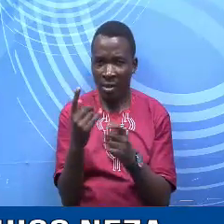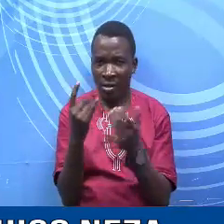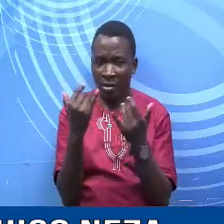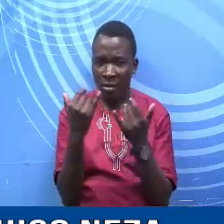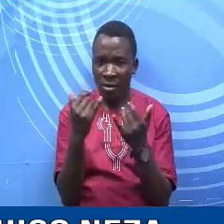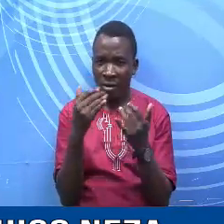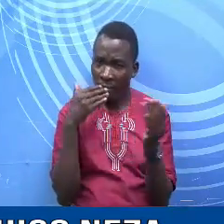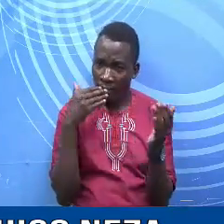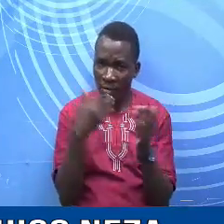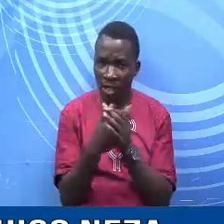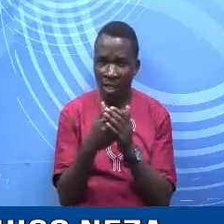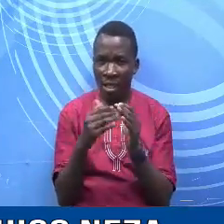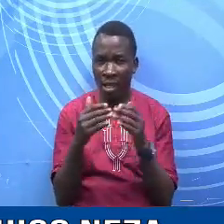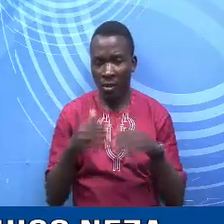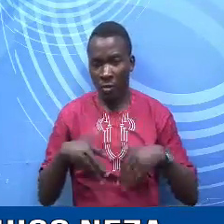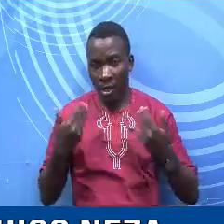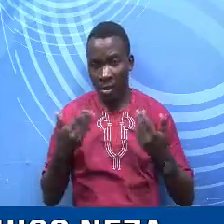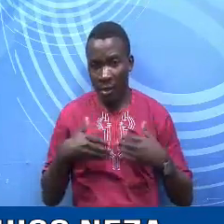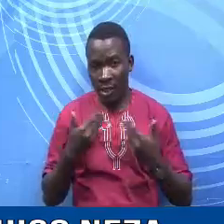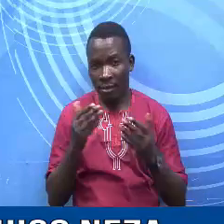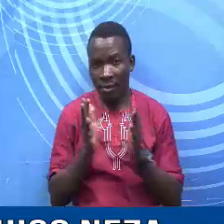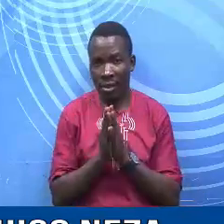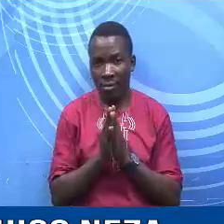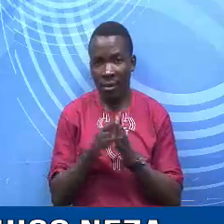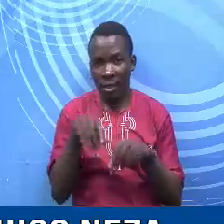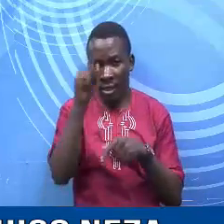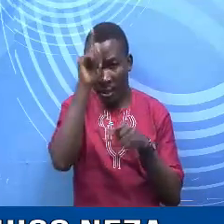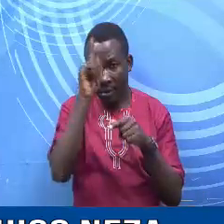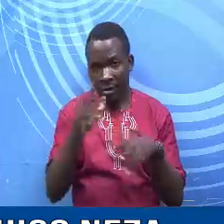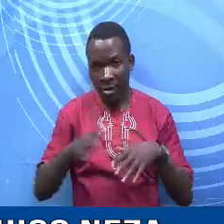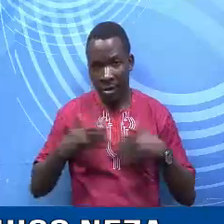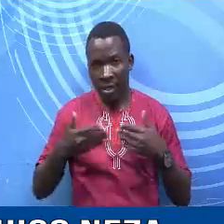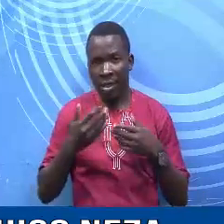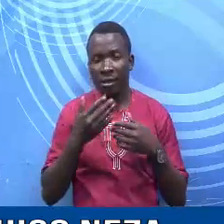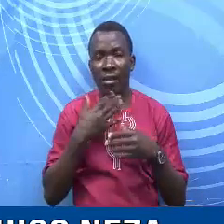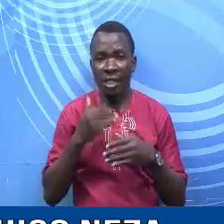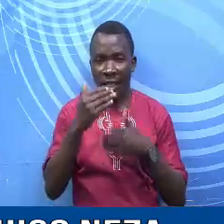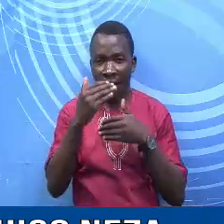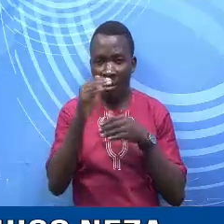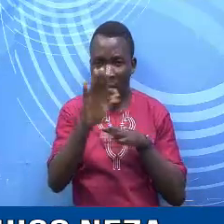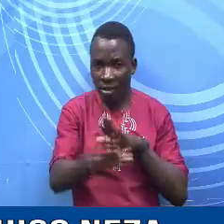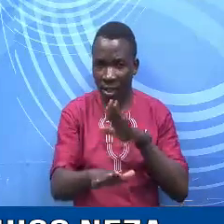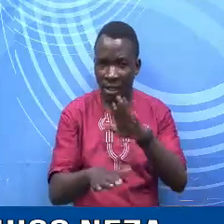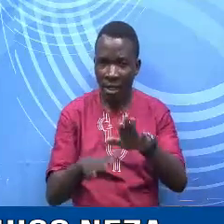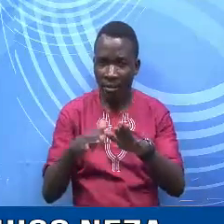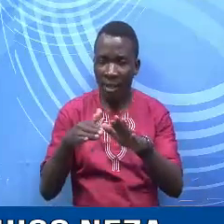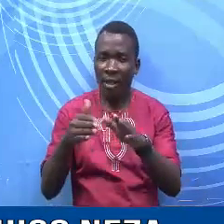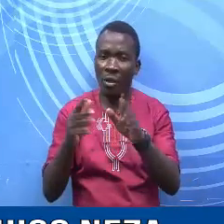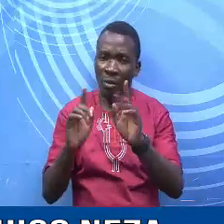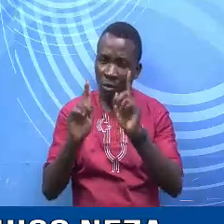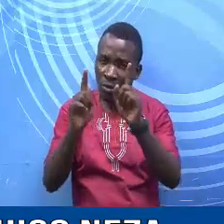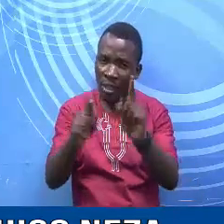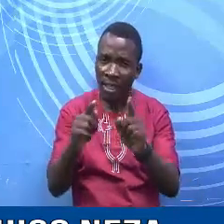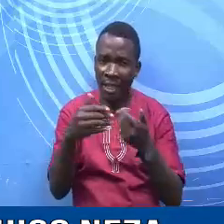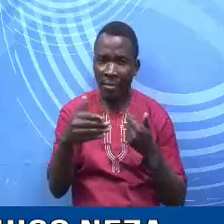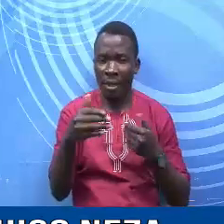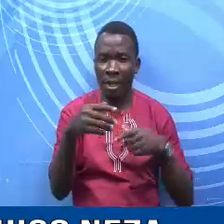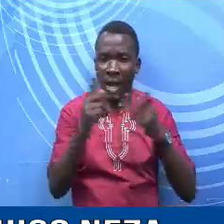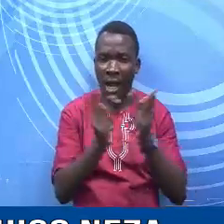mwiza, twarawishimiye n'abaturage barawishimiye, ariko turashaka gutera intambwe igana ku mwanya w'imbere aho twese